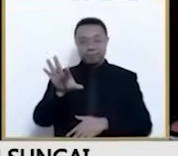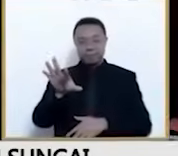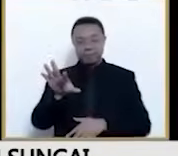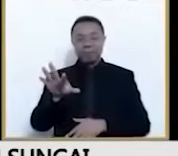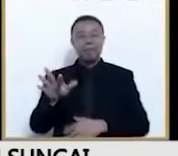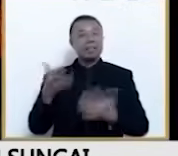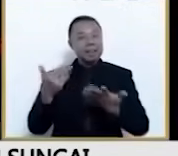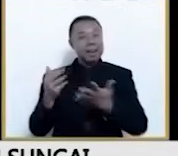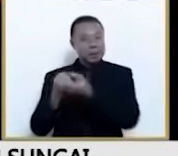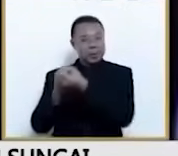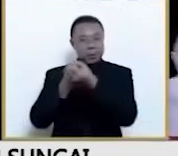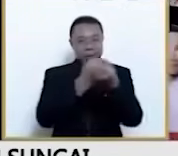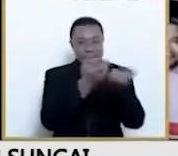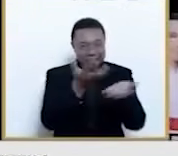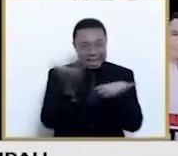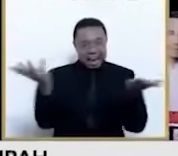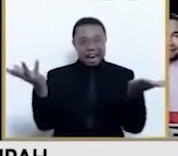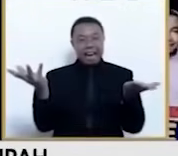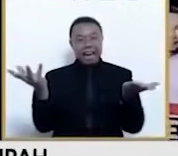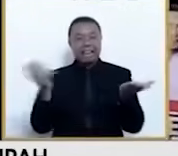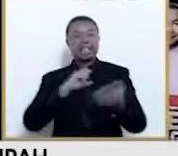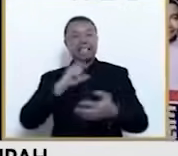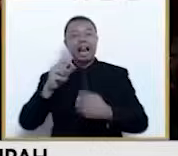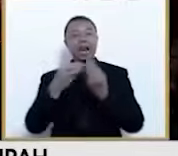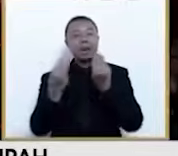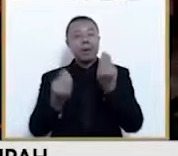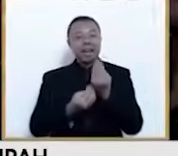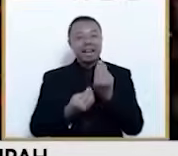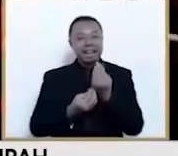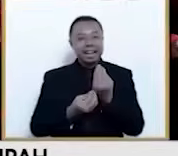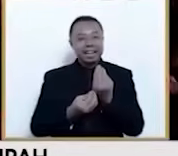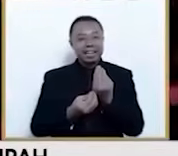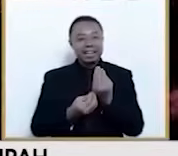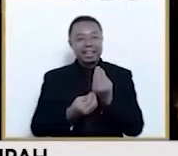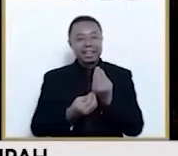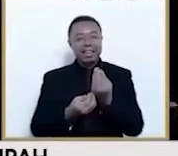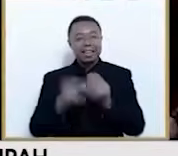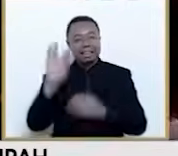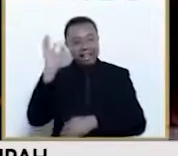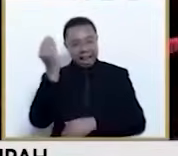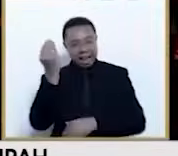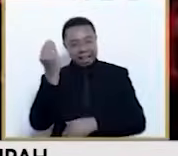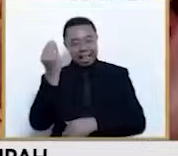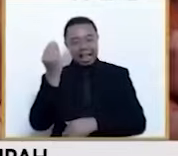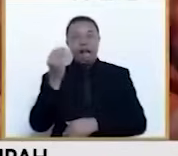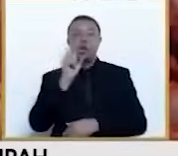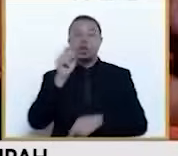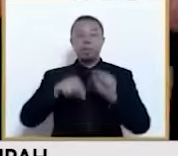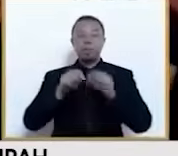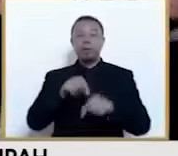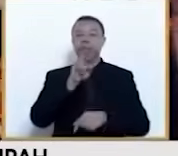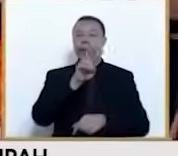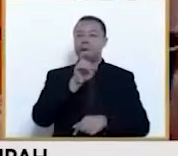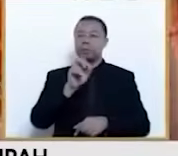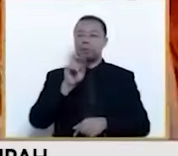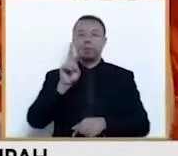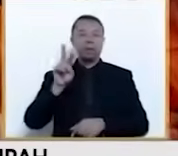juga berikan apresiasi untuk para calon wakil gubernur DKI Jakarta pemilihan tahun